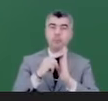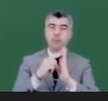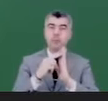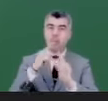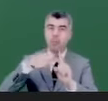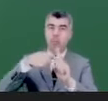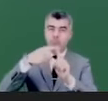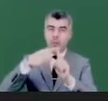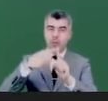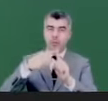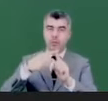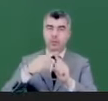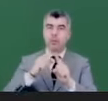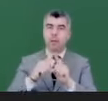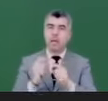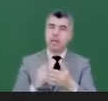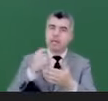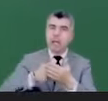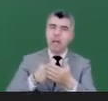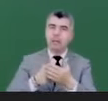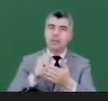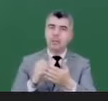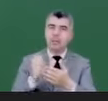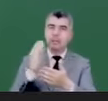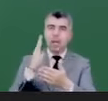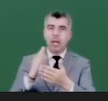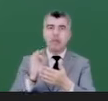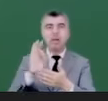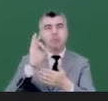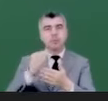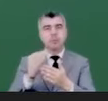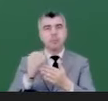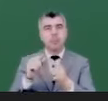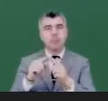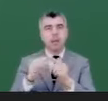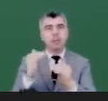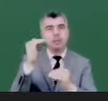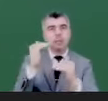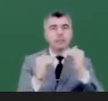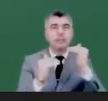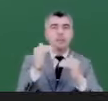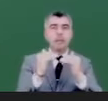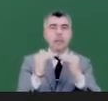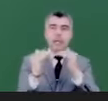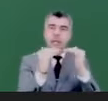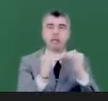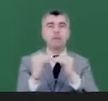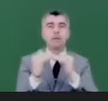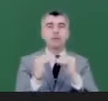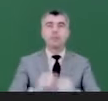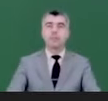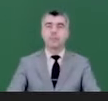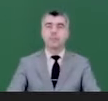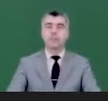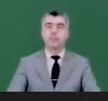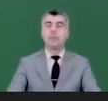المستوى مرتفع طبعا تؤدي واحد الضريبه باش نضمن واحد ما يمكن ان نصطلح عليه بالعداله المجاليه طبعا